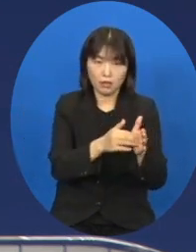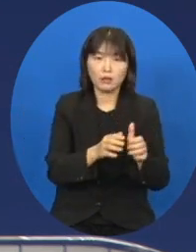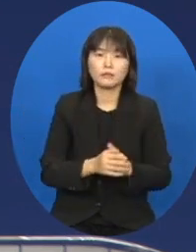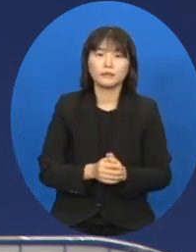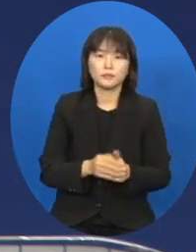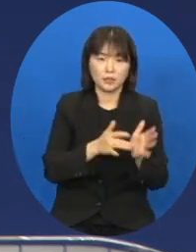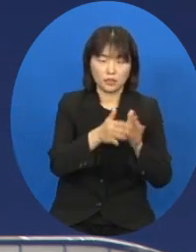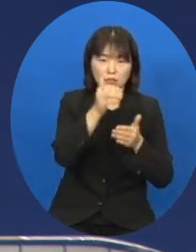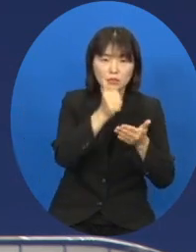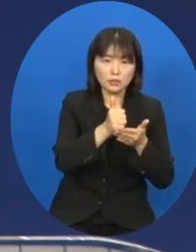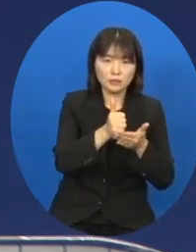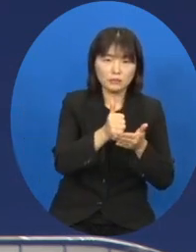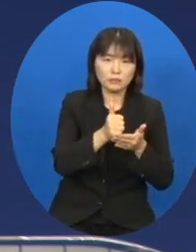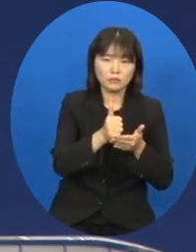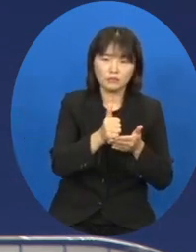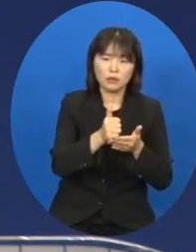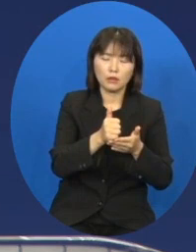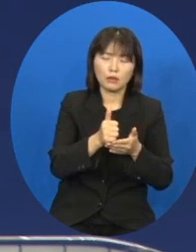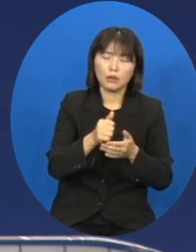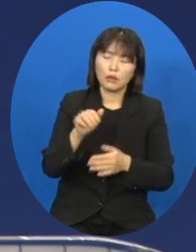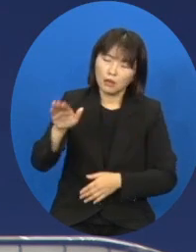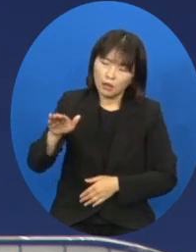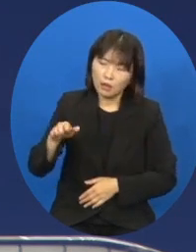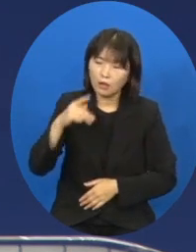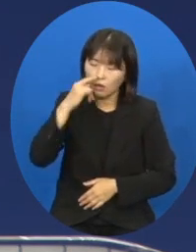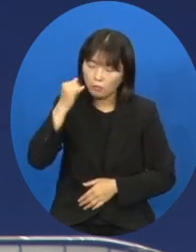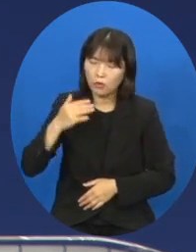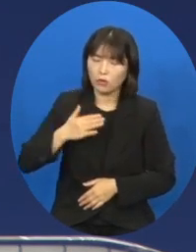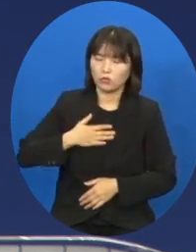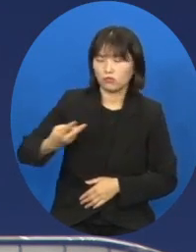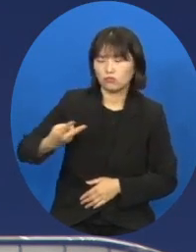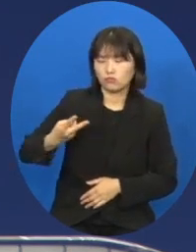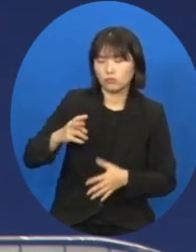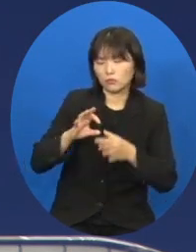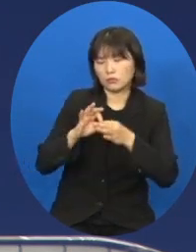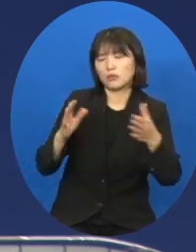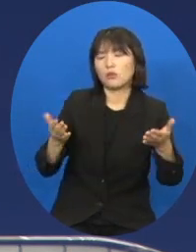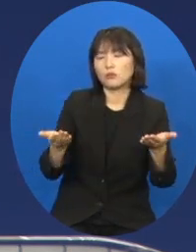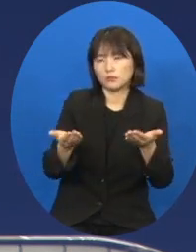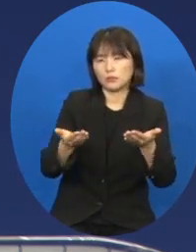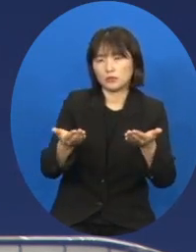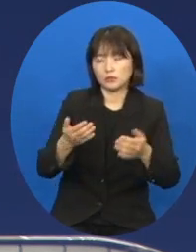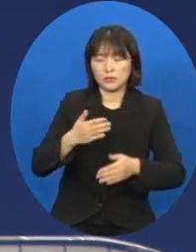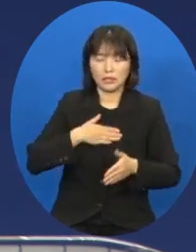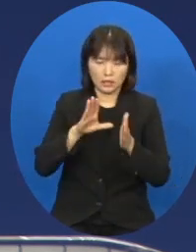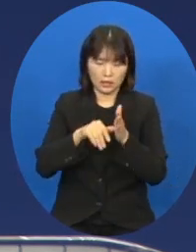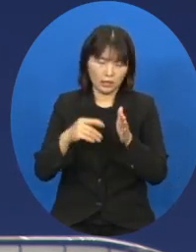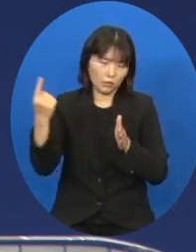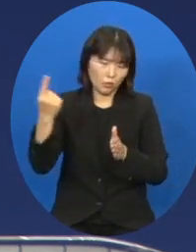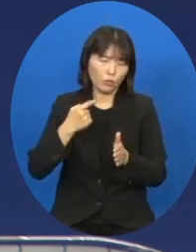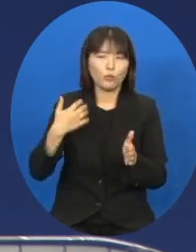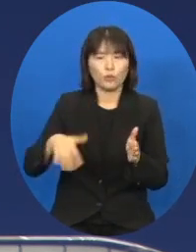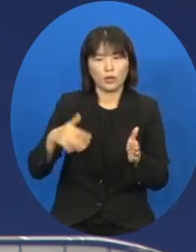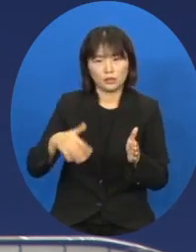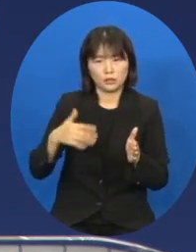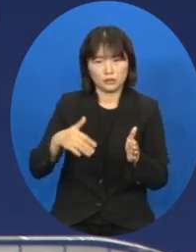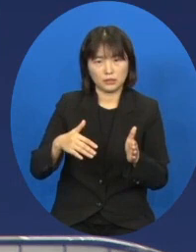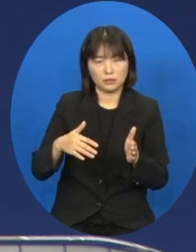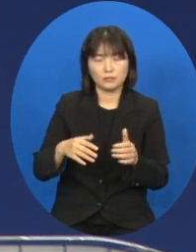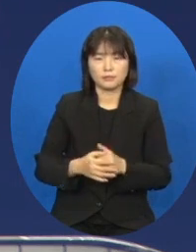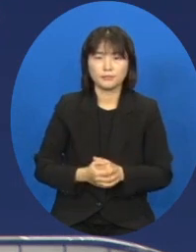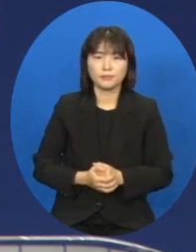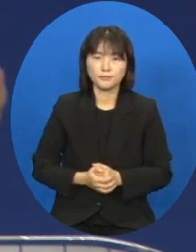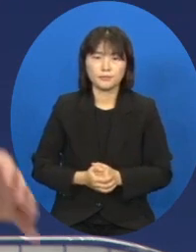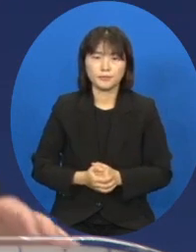예수님께서 그것이 어머니와 나에게 무슨 상관이 있습니까? 아직 내 때가 이르지 않았습니다. 이렇게 대답을